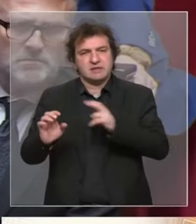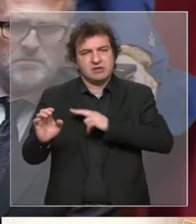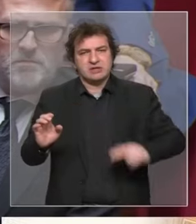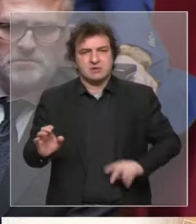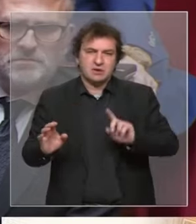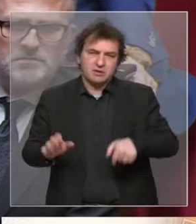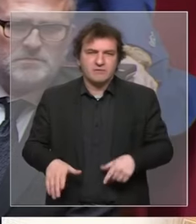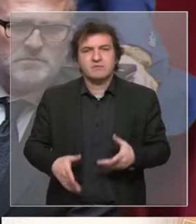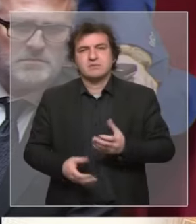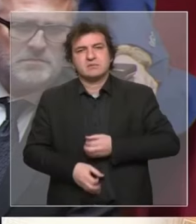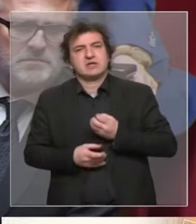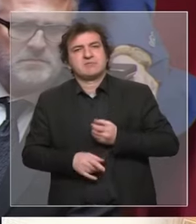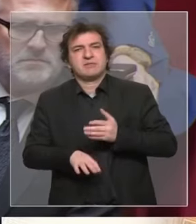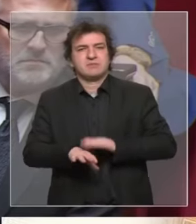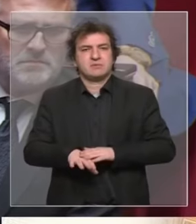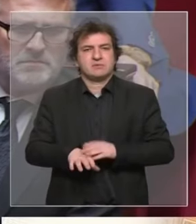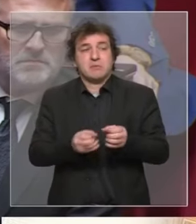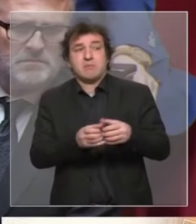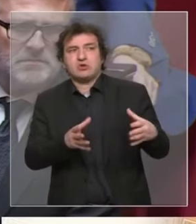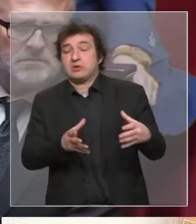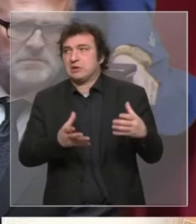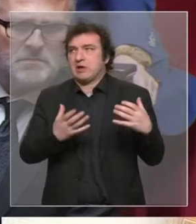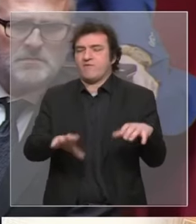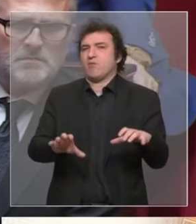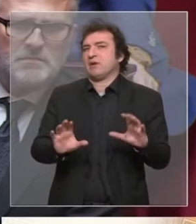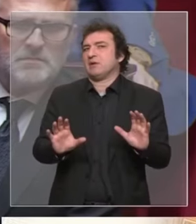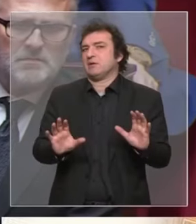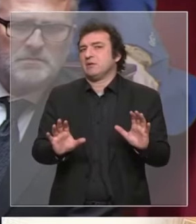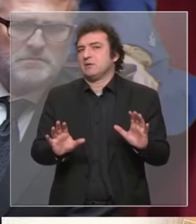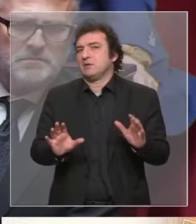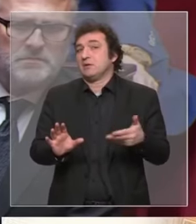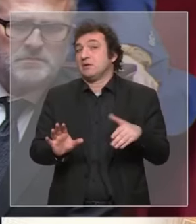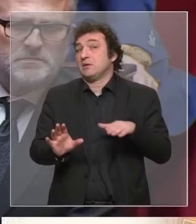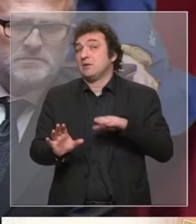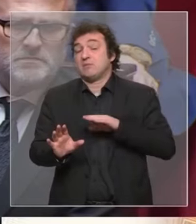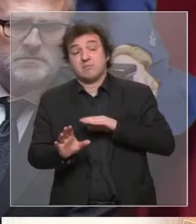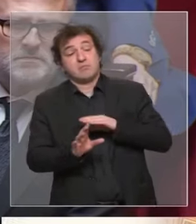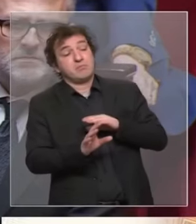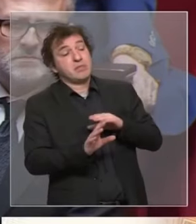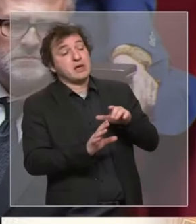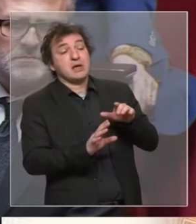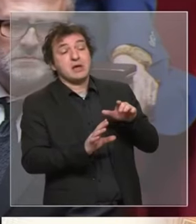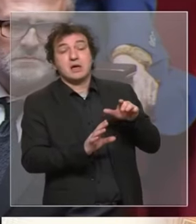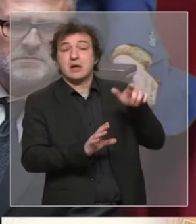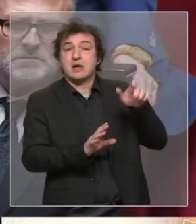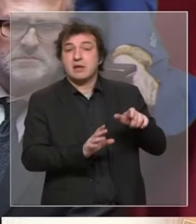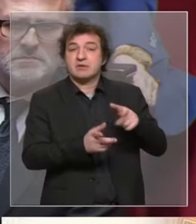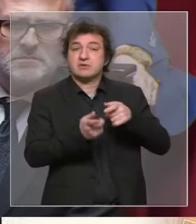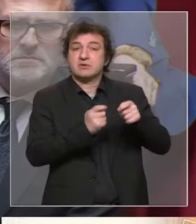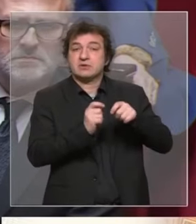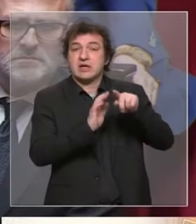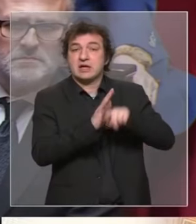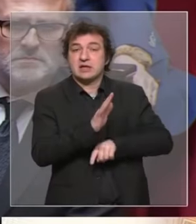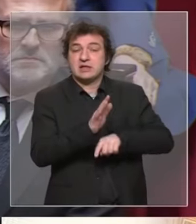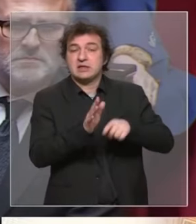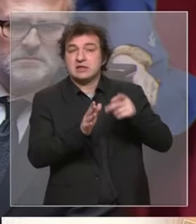prononcer. La majorité semble s'y refuser, à en croire les propos de votre tête de liste aux élections européennes, qui rêverait,